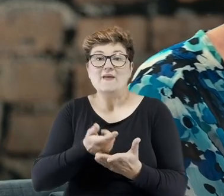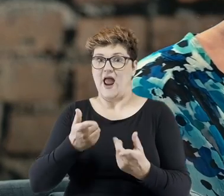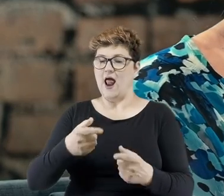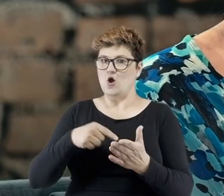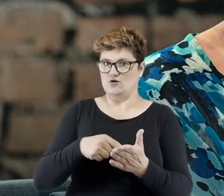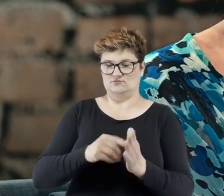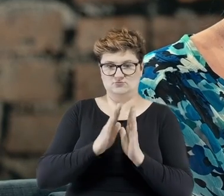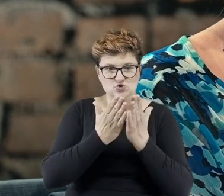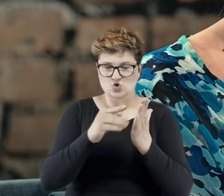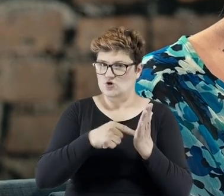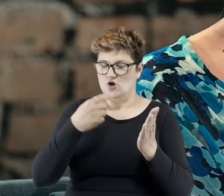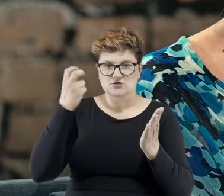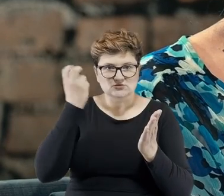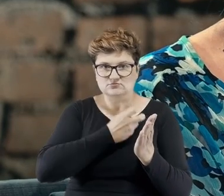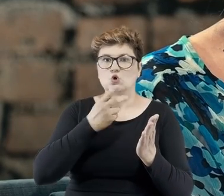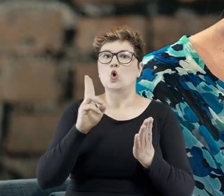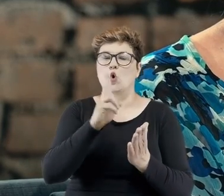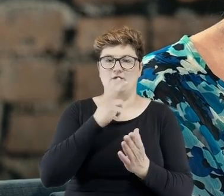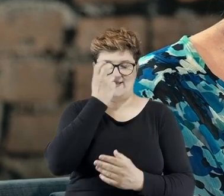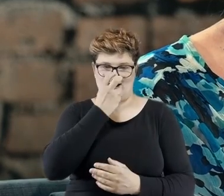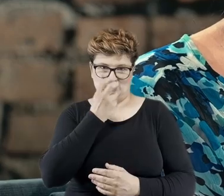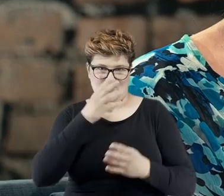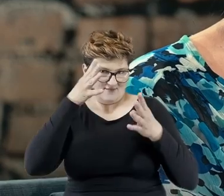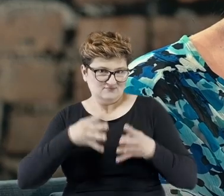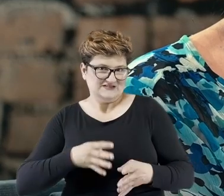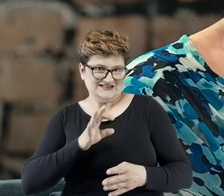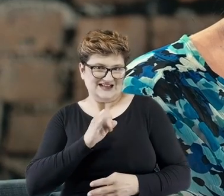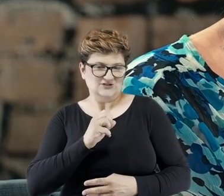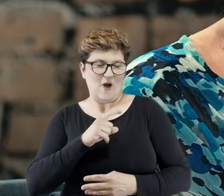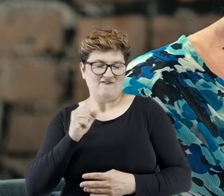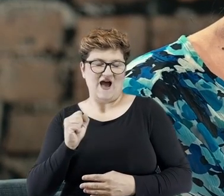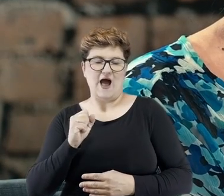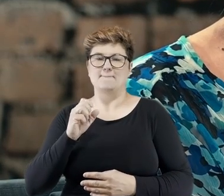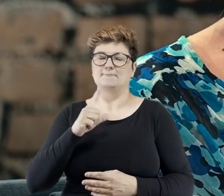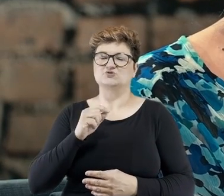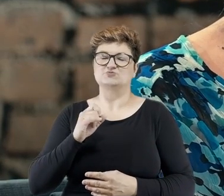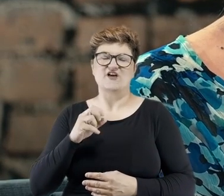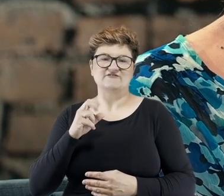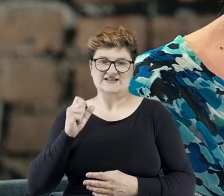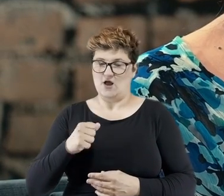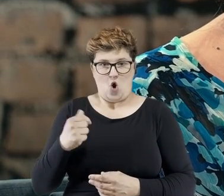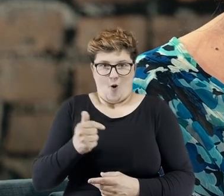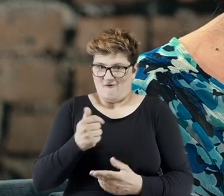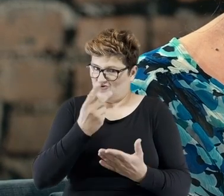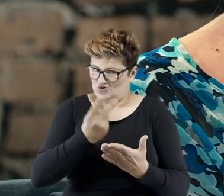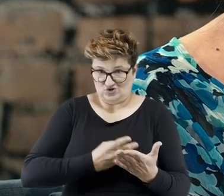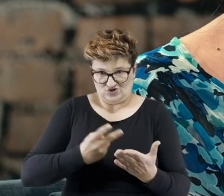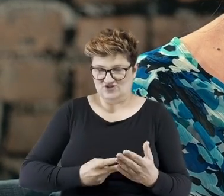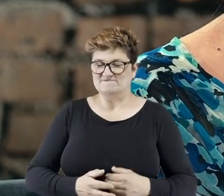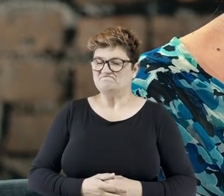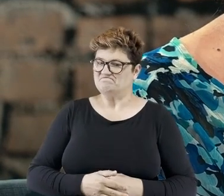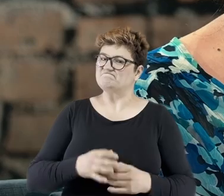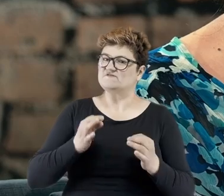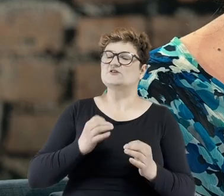dla tych, którzy Stanisławą Przybyszewską się interesują, no powiedziałabym pozycja obowiązkowa. I dzisiaj porozmawiamy